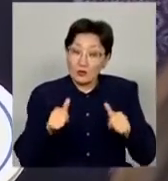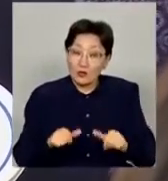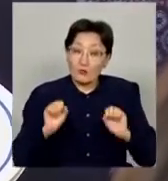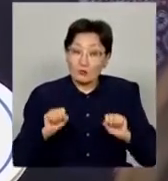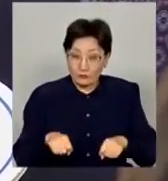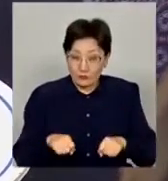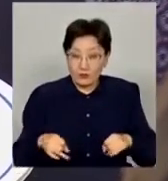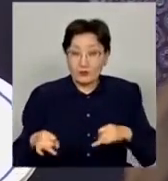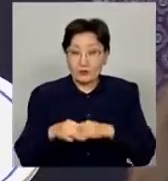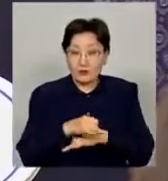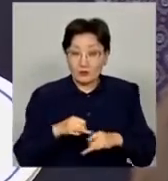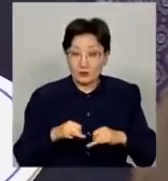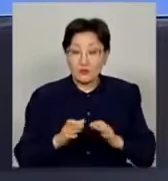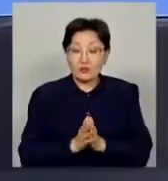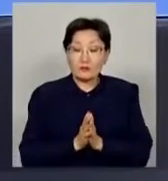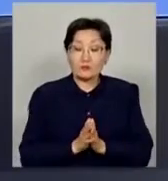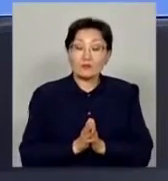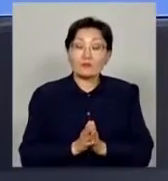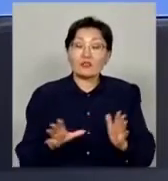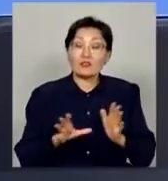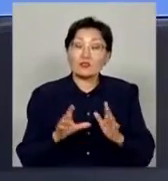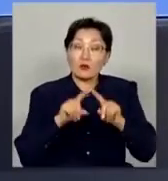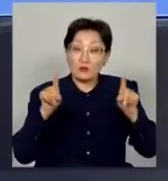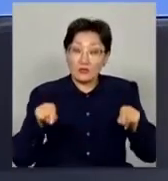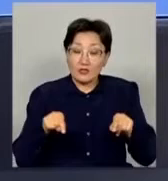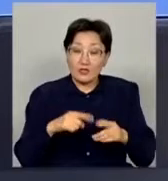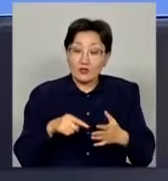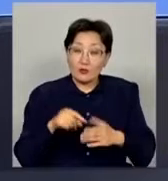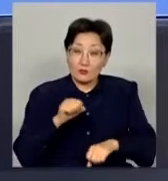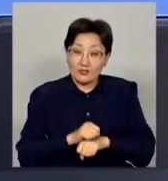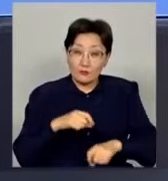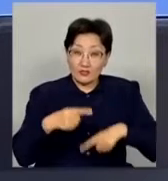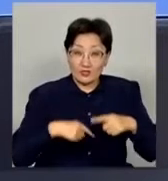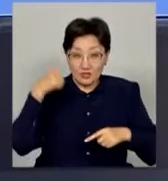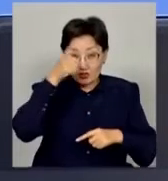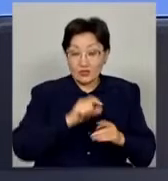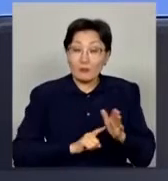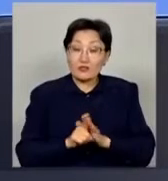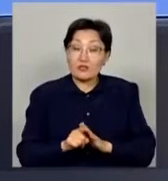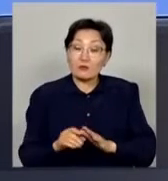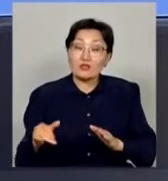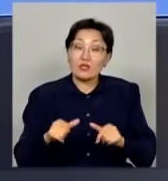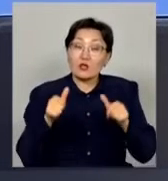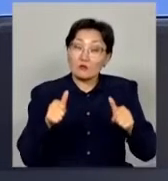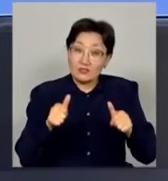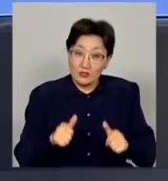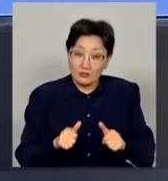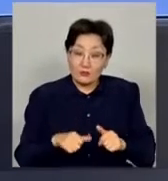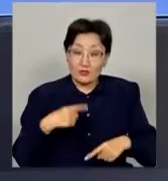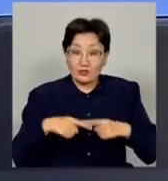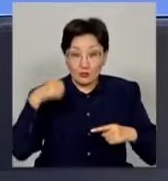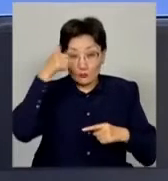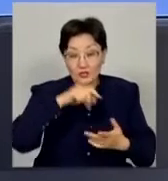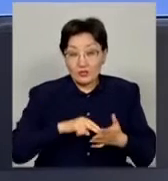отыруды сұраймыз. Таблоларды енді осы қаладағы остановкаларды ендігі жылдан бастаймыз қоюға. Біз енді ендігі жылға